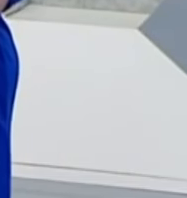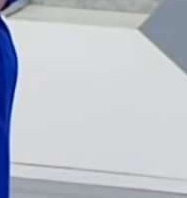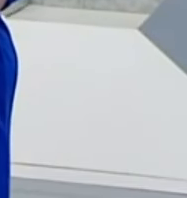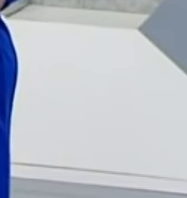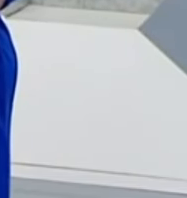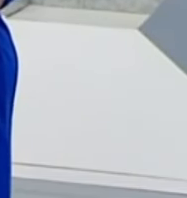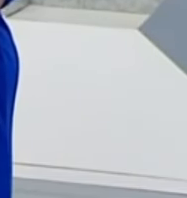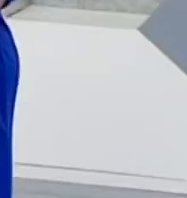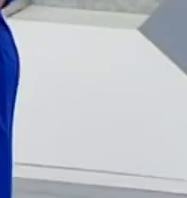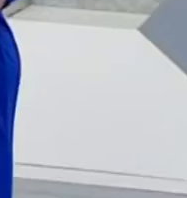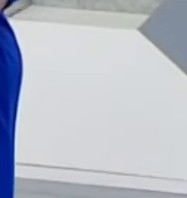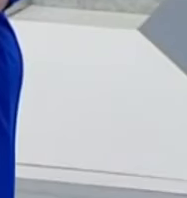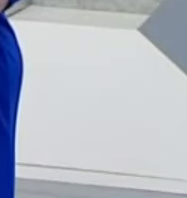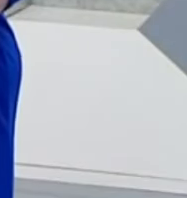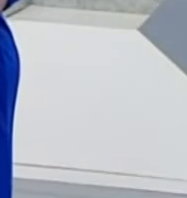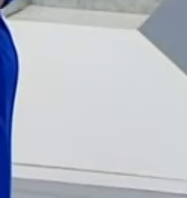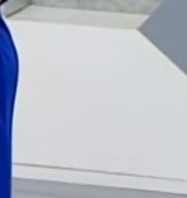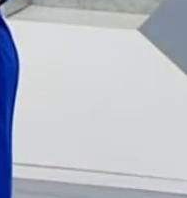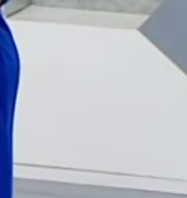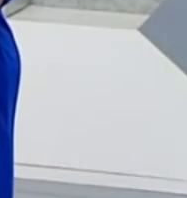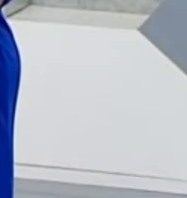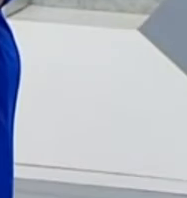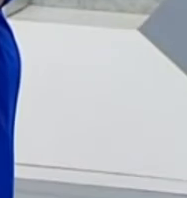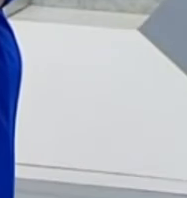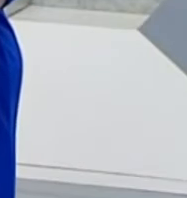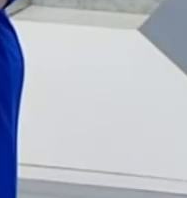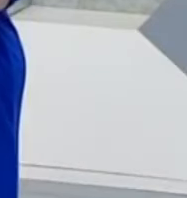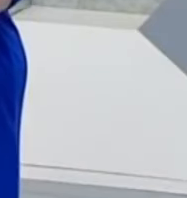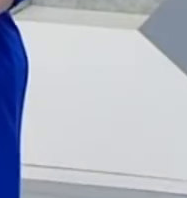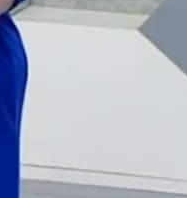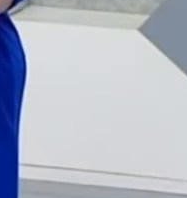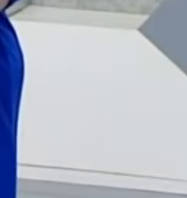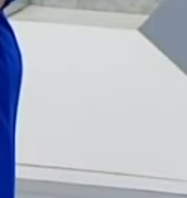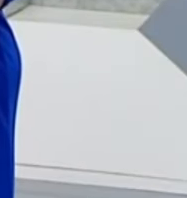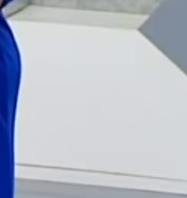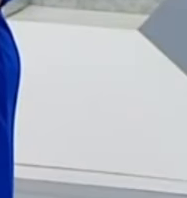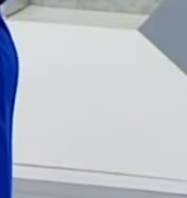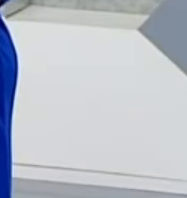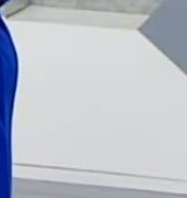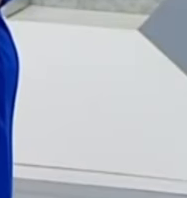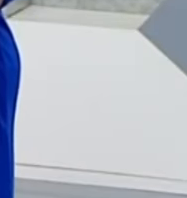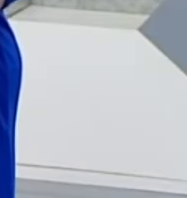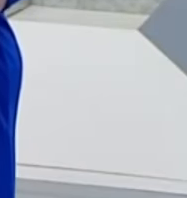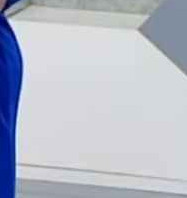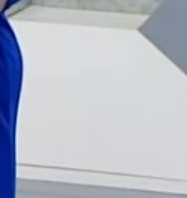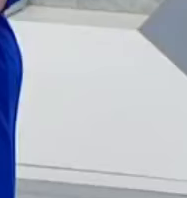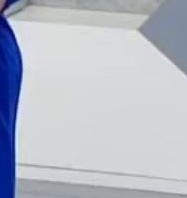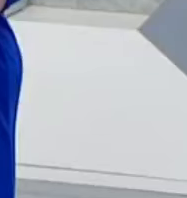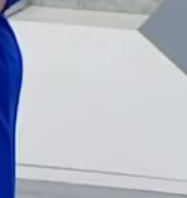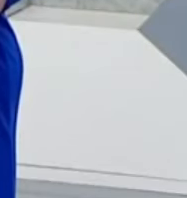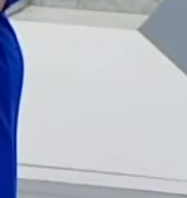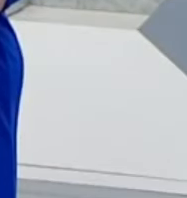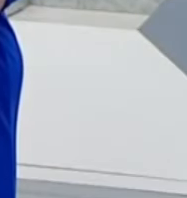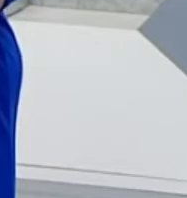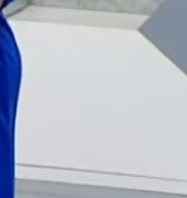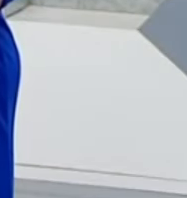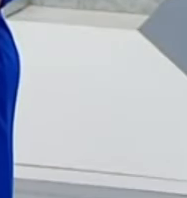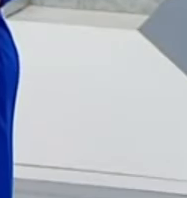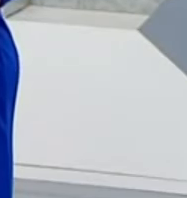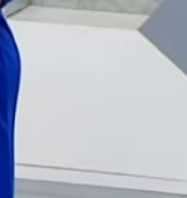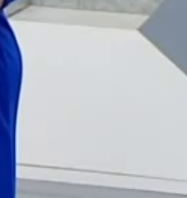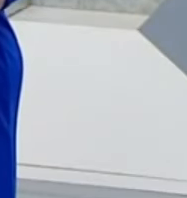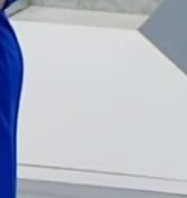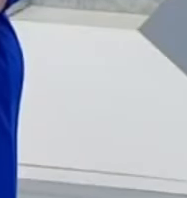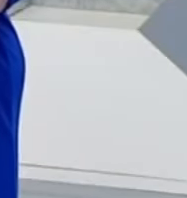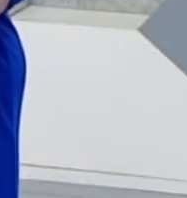Kapuso, para sa mga maiinit na balita, mag-subscribe sa GMA Integrated News sa YouTube. Sa mga kapuso naman abroad, subaybayan nyo kami sa